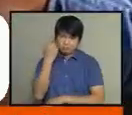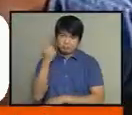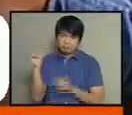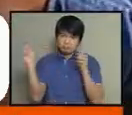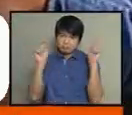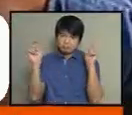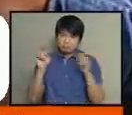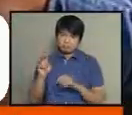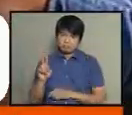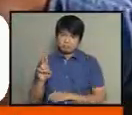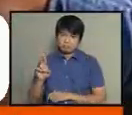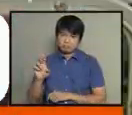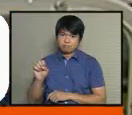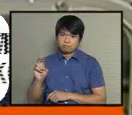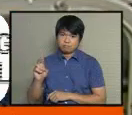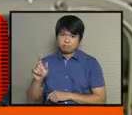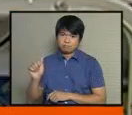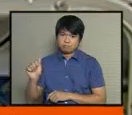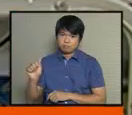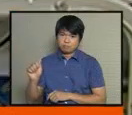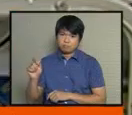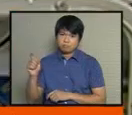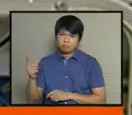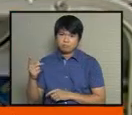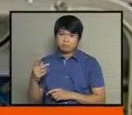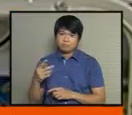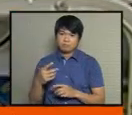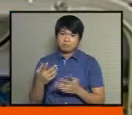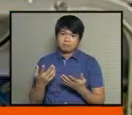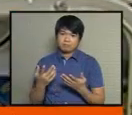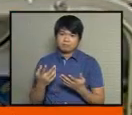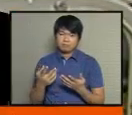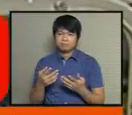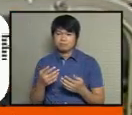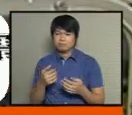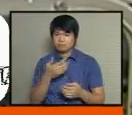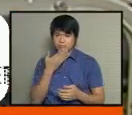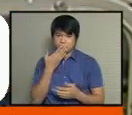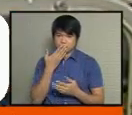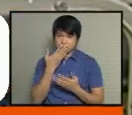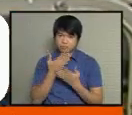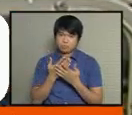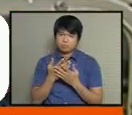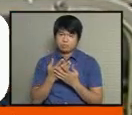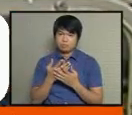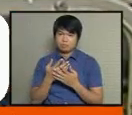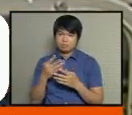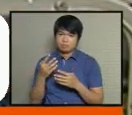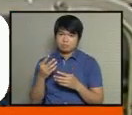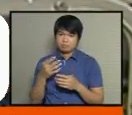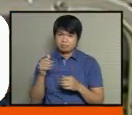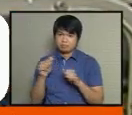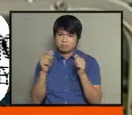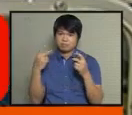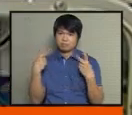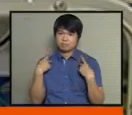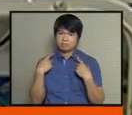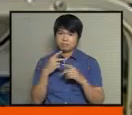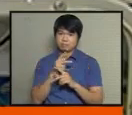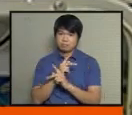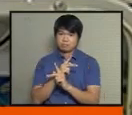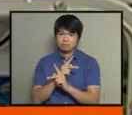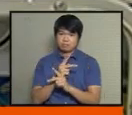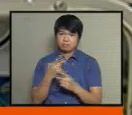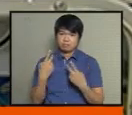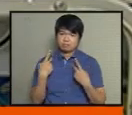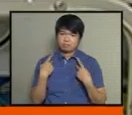Ursula. May toilets tayo, well ventilated naman yung kwan, may security. Meron din tayo naka-deploy na